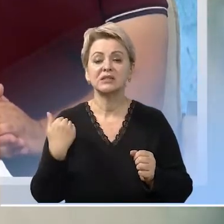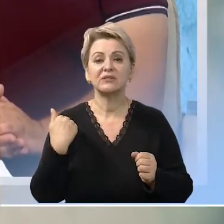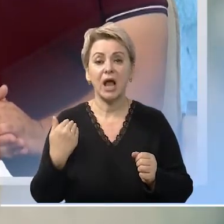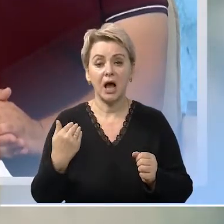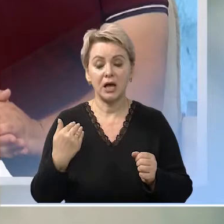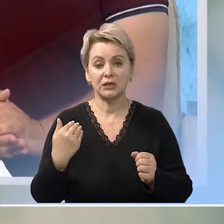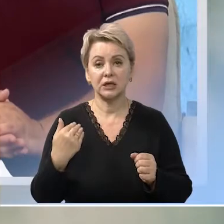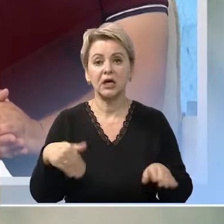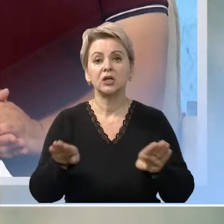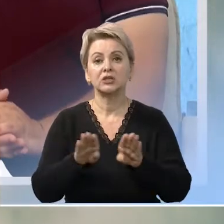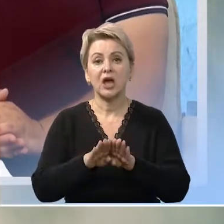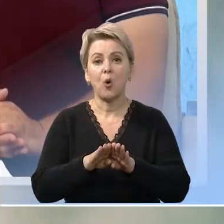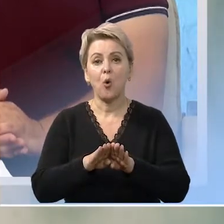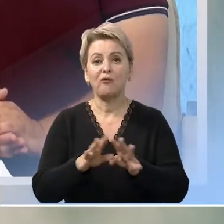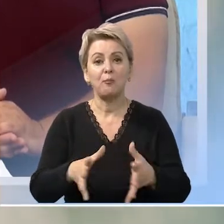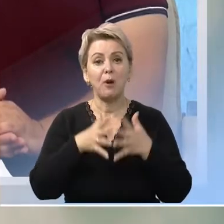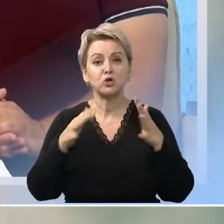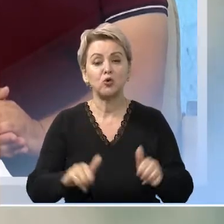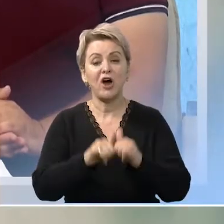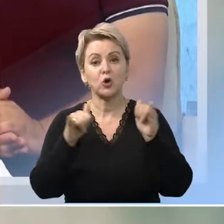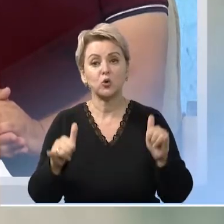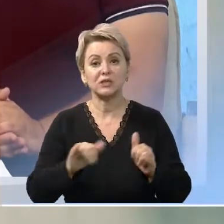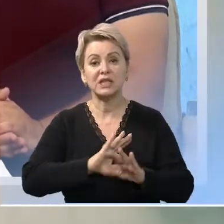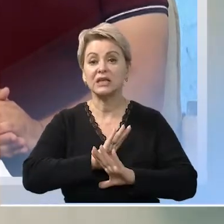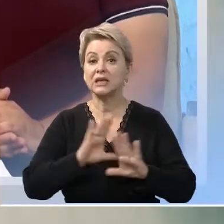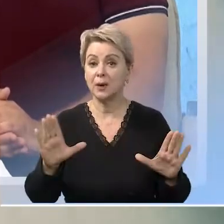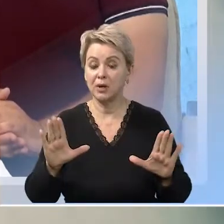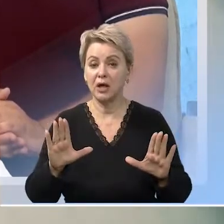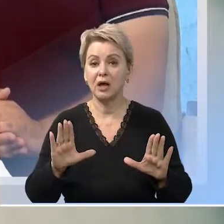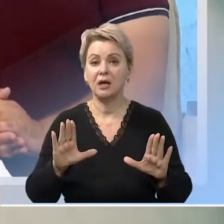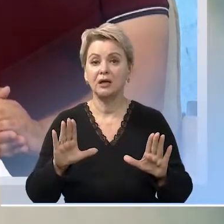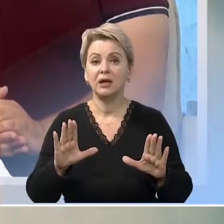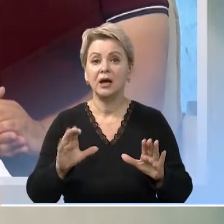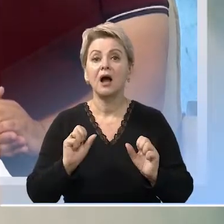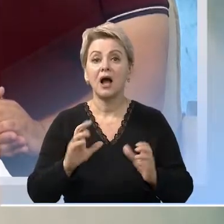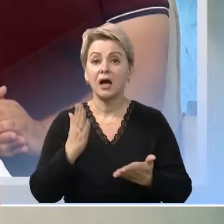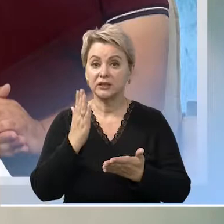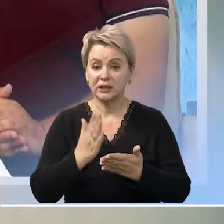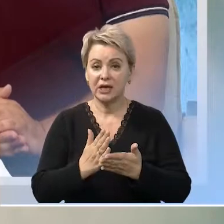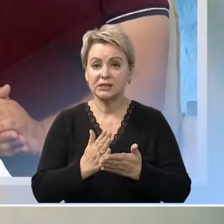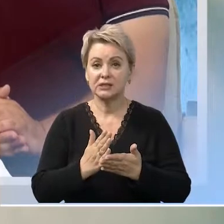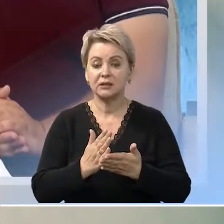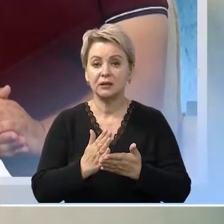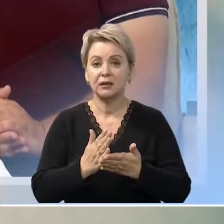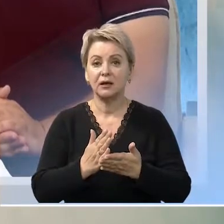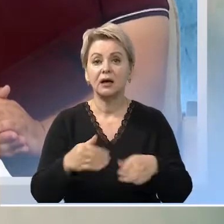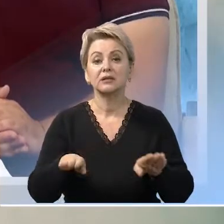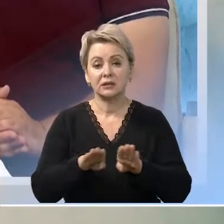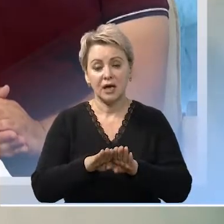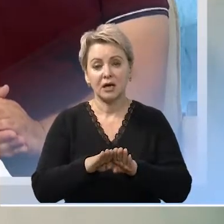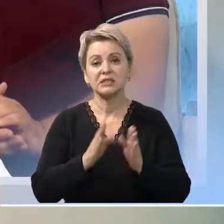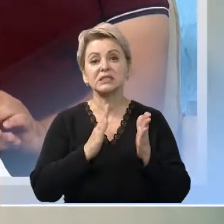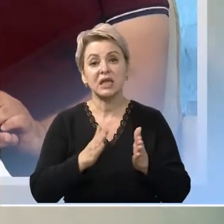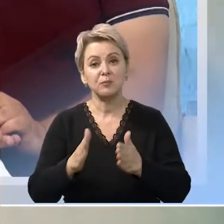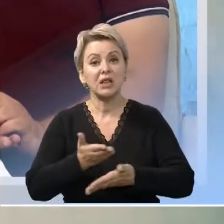Цифры, они такого значительного роста не было. Оно вот как есть, как идет,